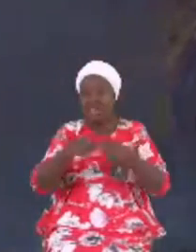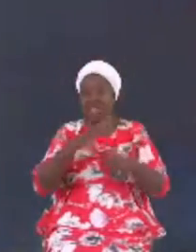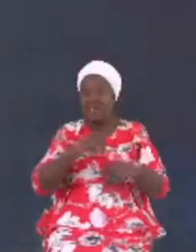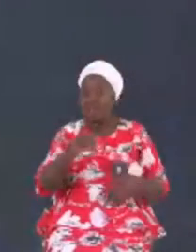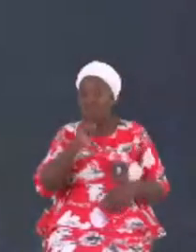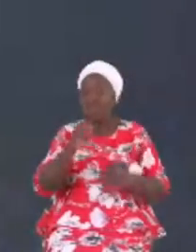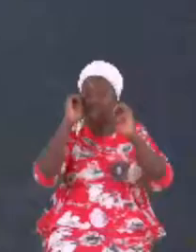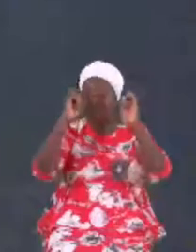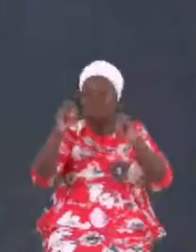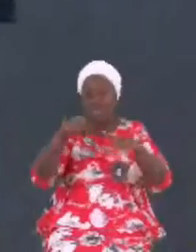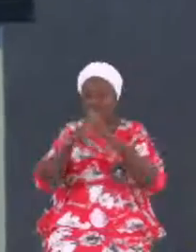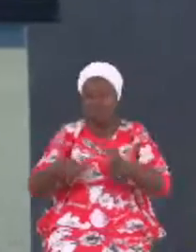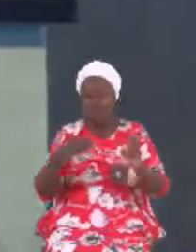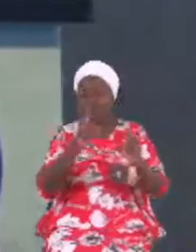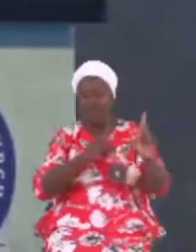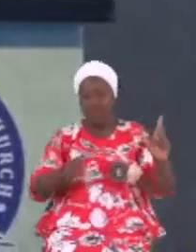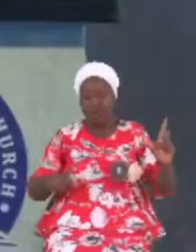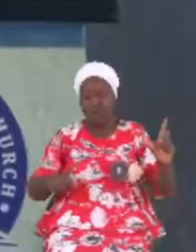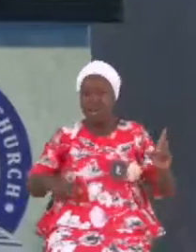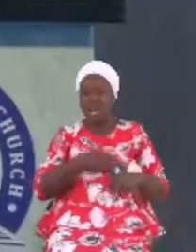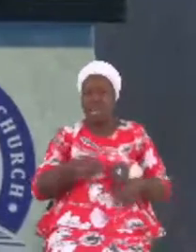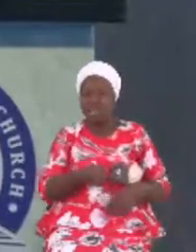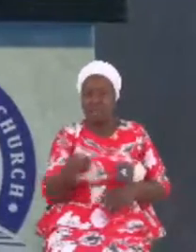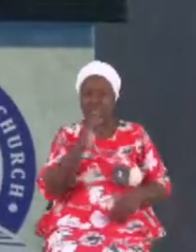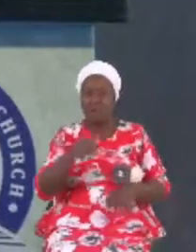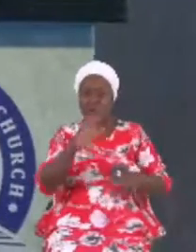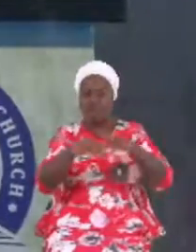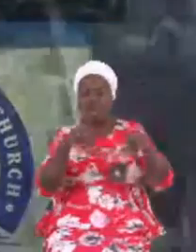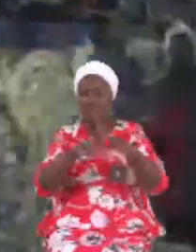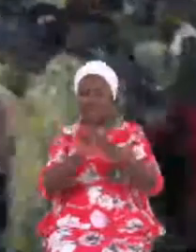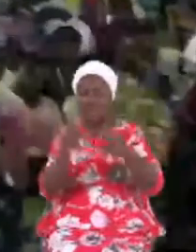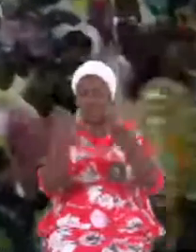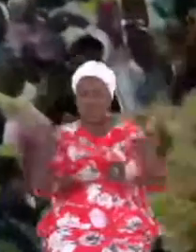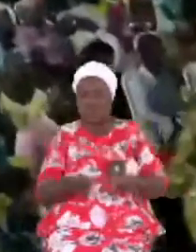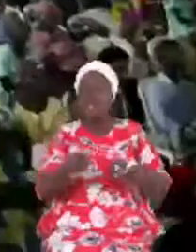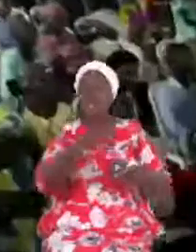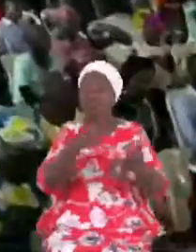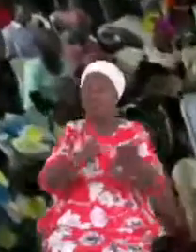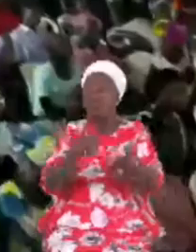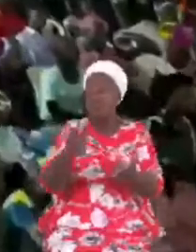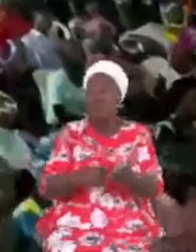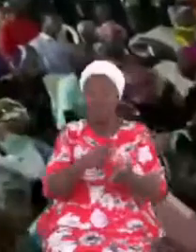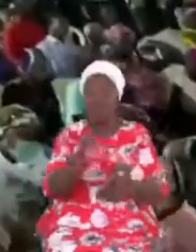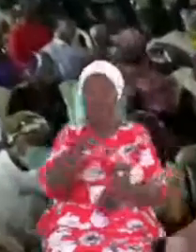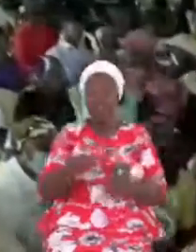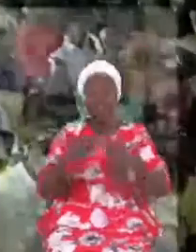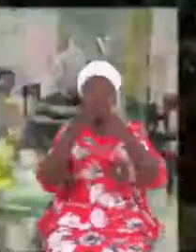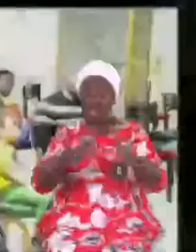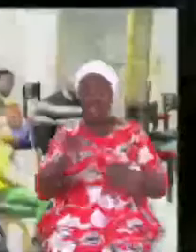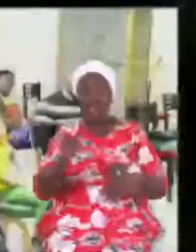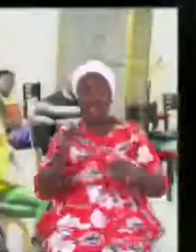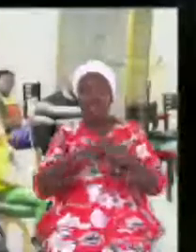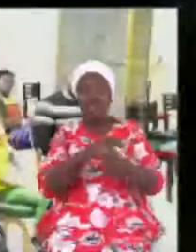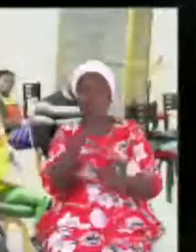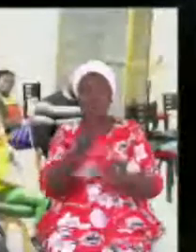pas éduqués dans la voie du Seigneur et ils marchent sur ce chemin. Parfois, il y a des héros